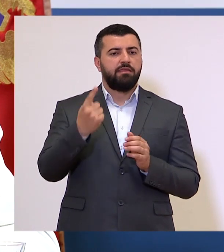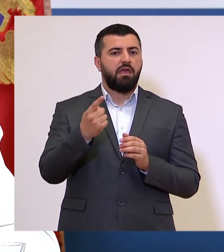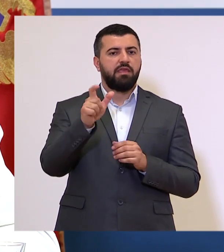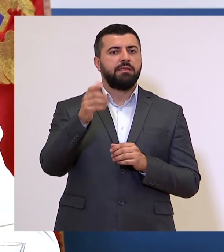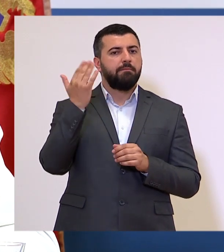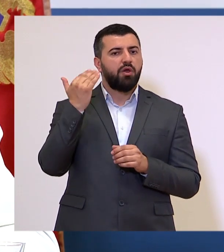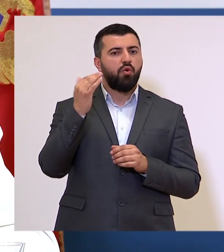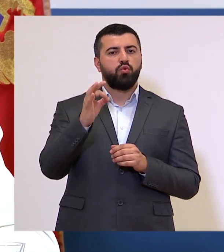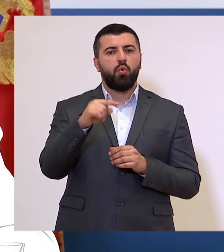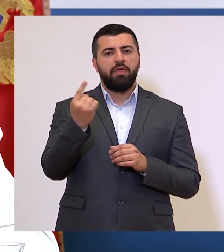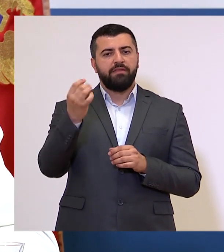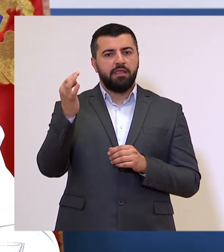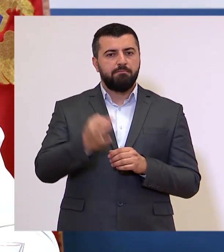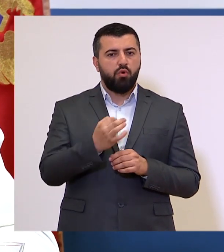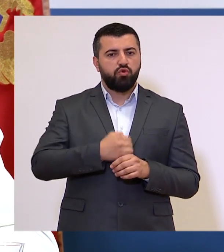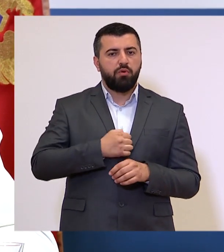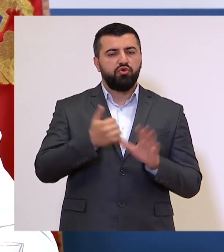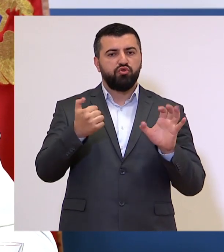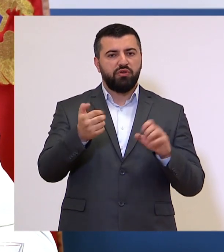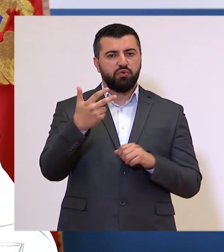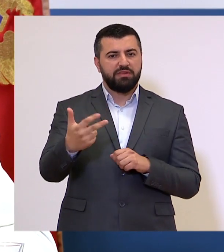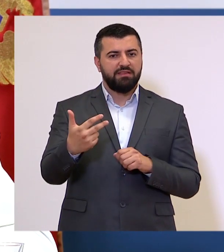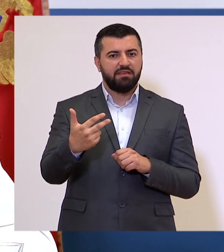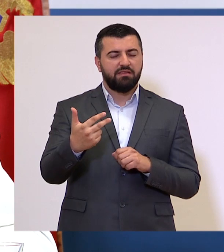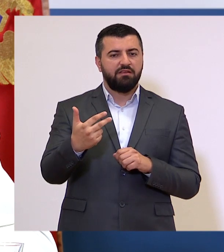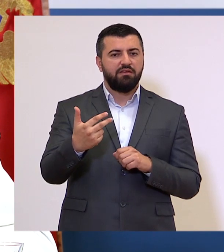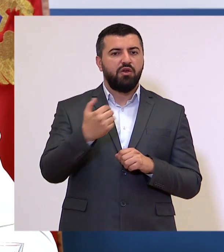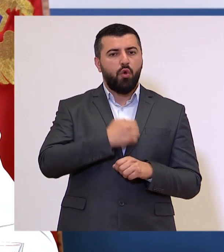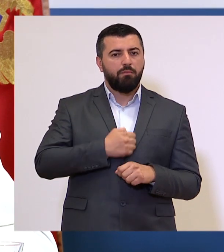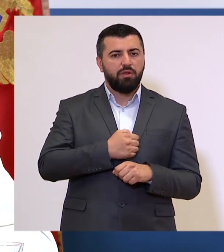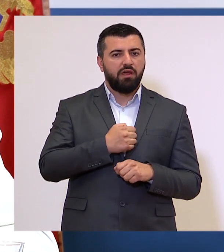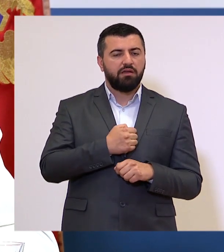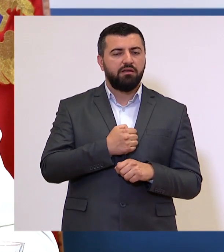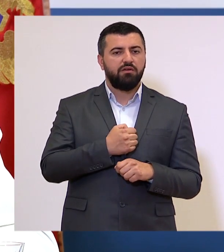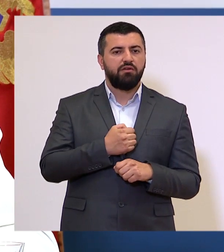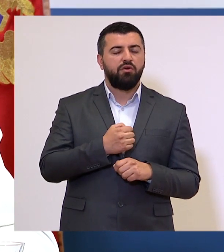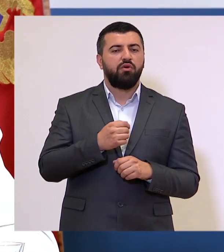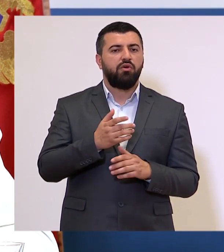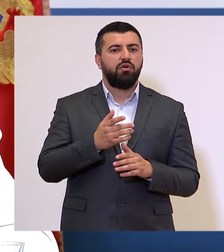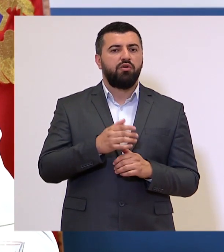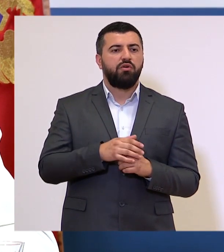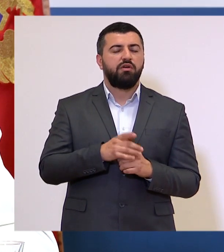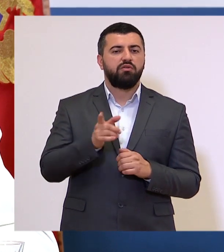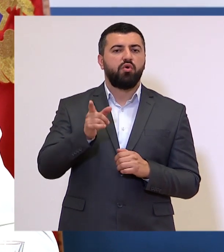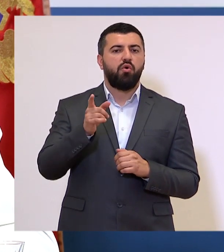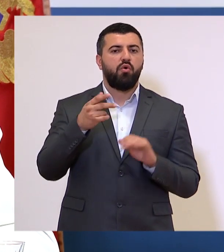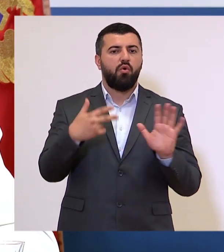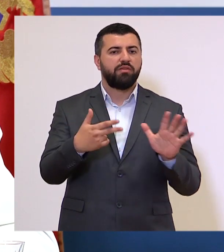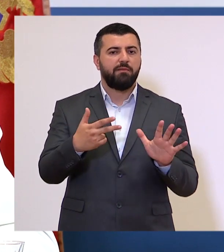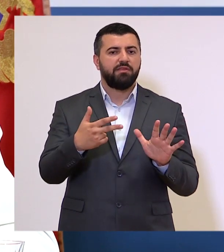scenario je bio 0,1% oboljelih sa 630, projekcijom 630 oboljelih, sa projekcijom da